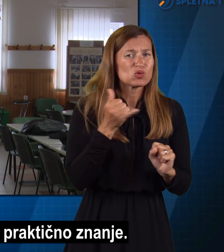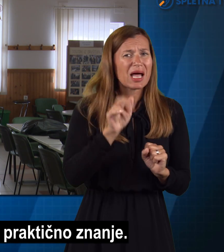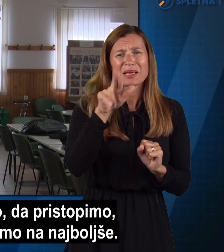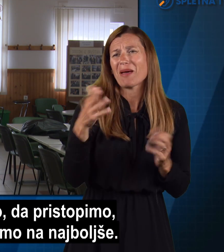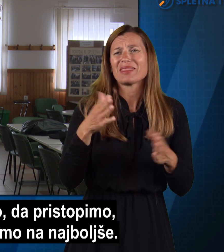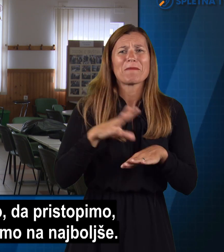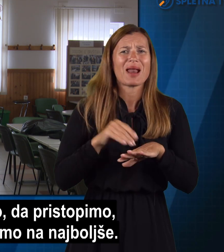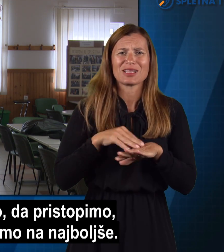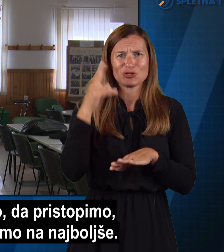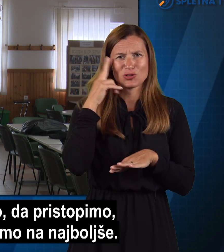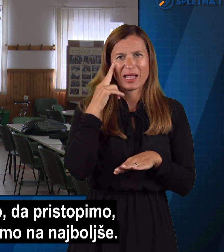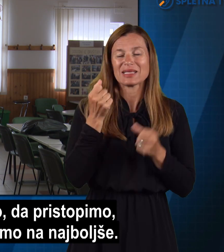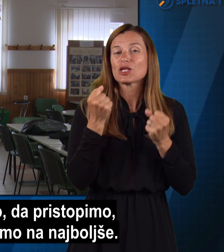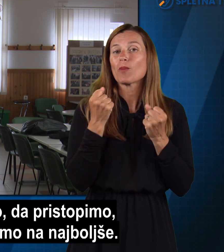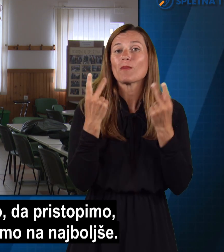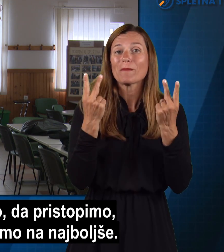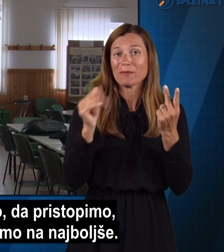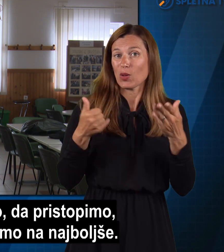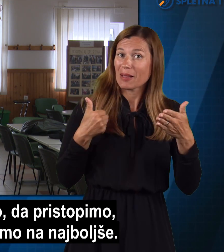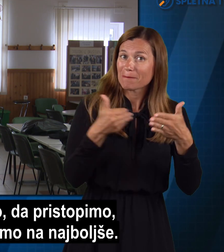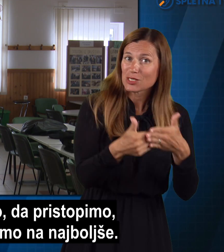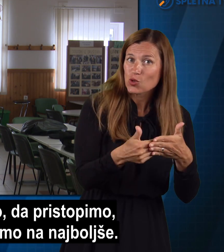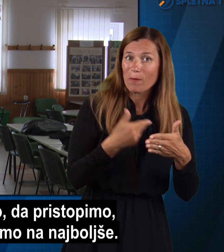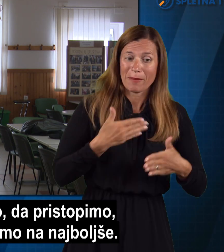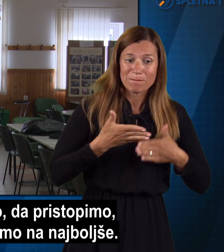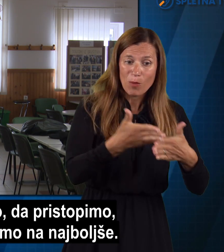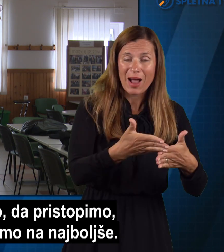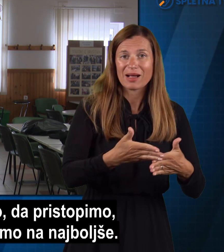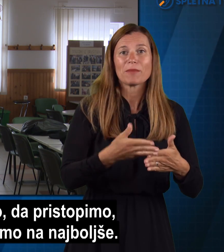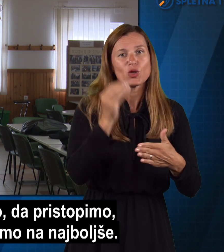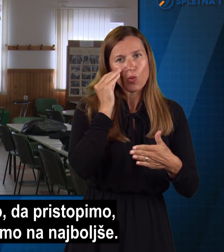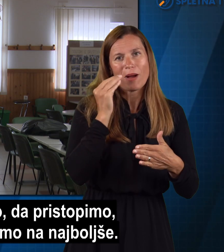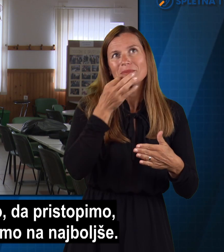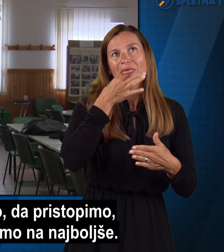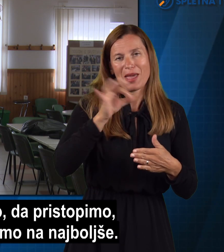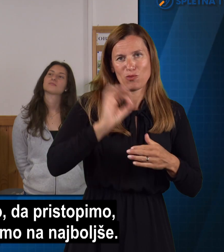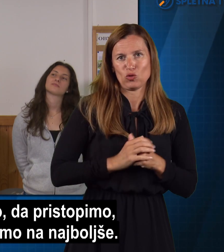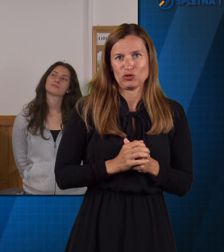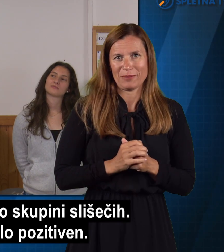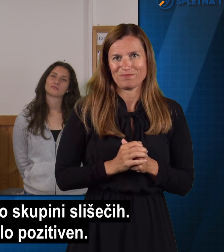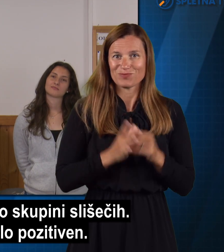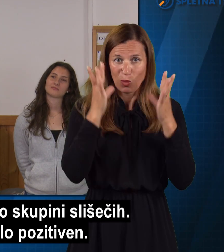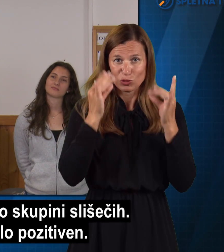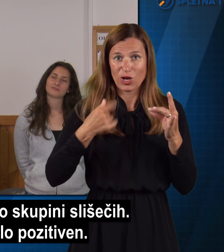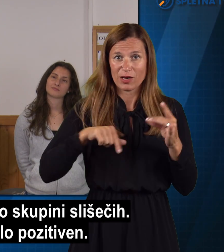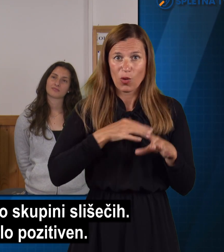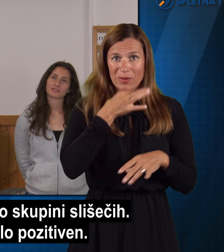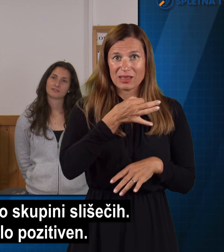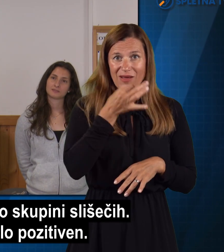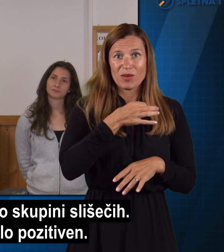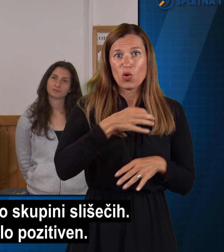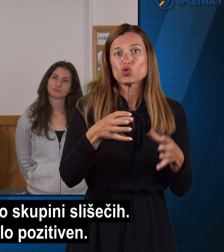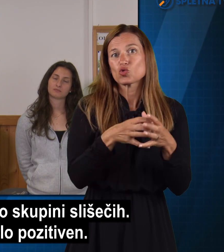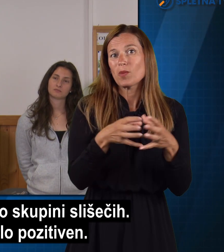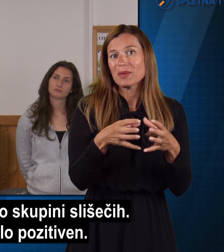znanje, res je pomembno, da pristopimo, pomagamo in upamo na najboljše. Običajno predavamo